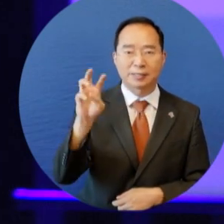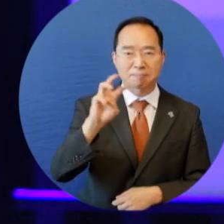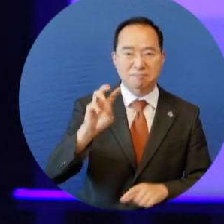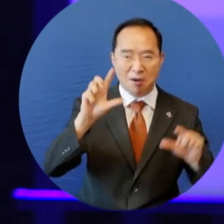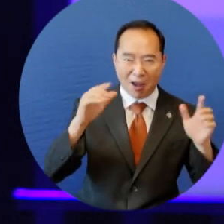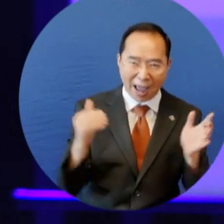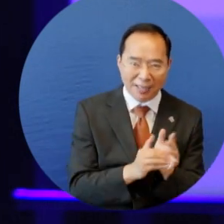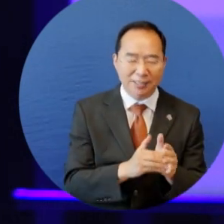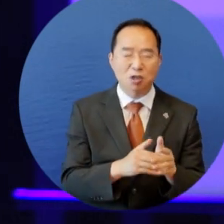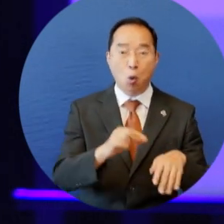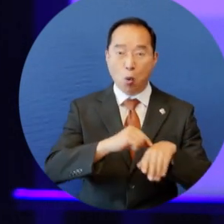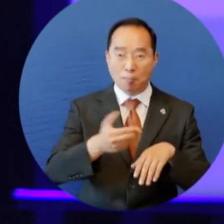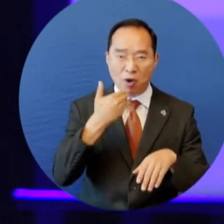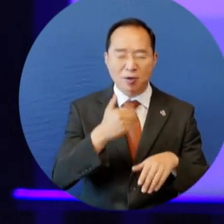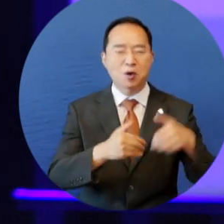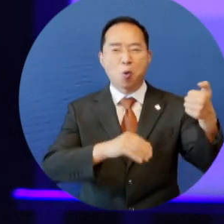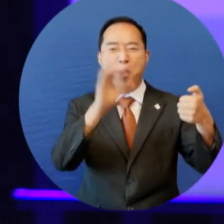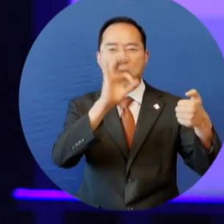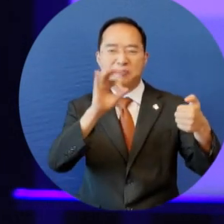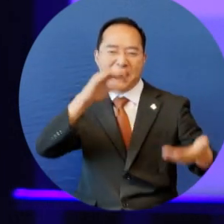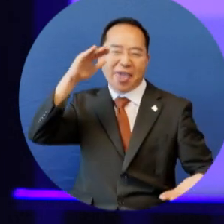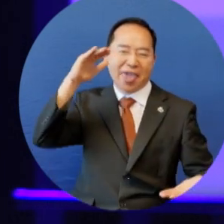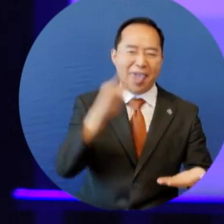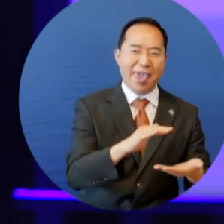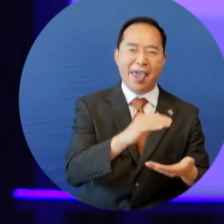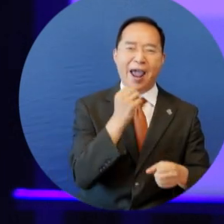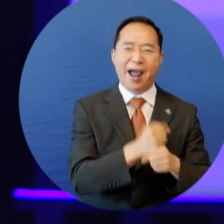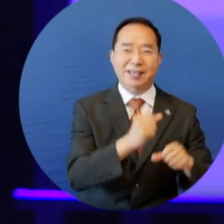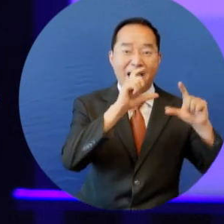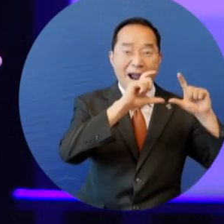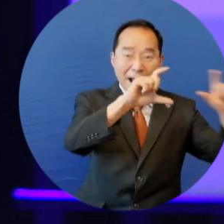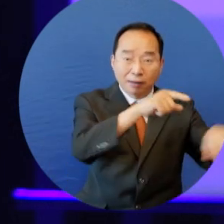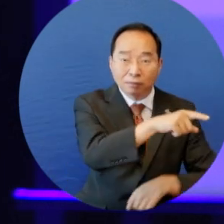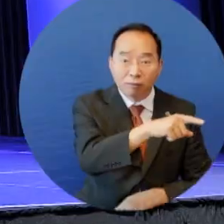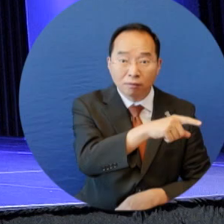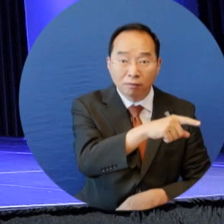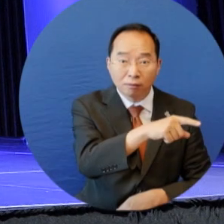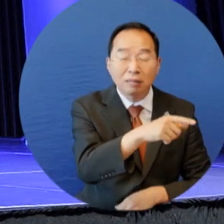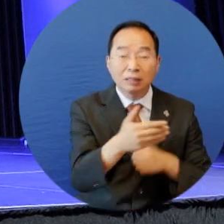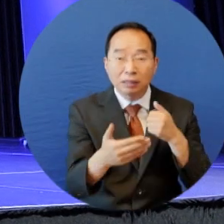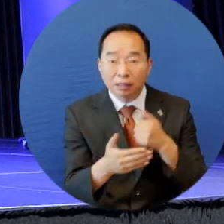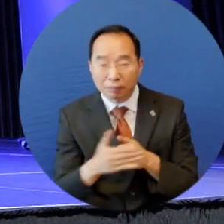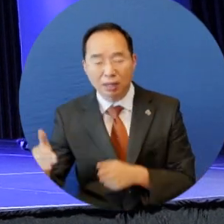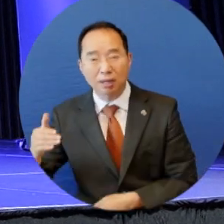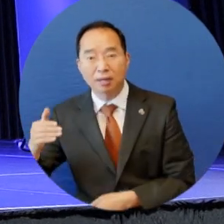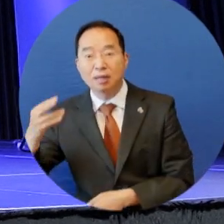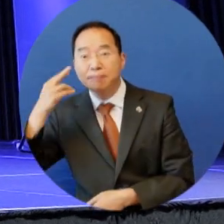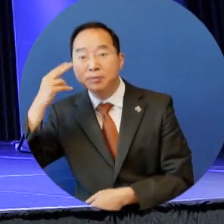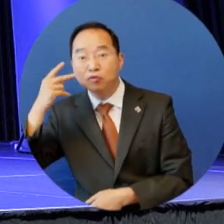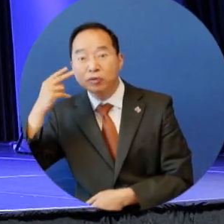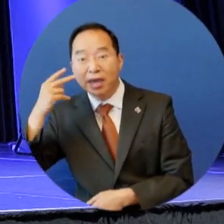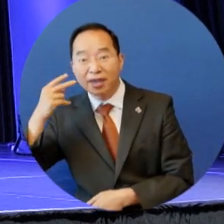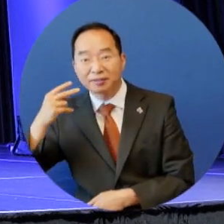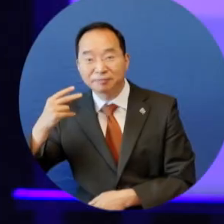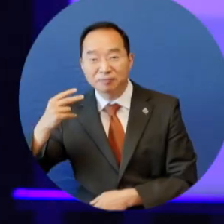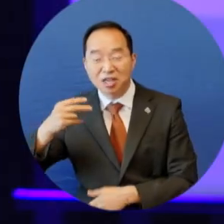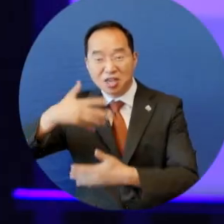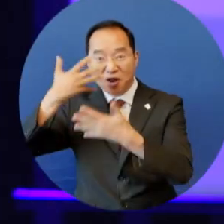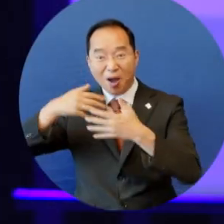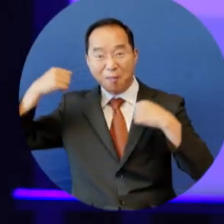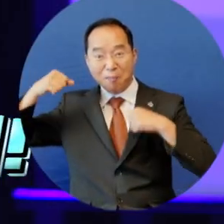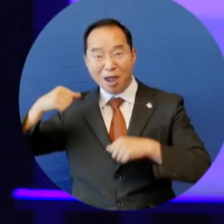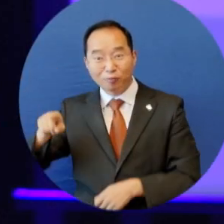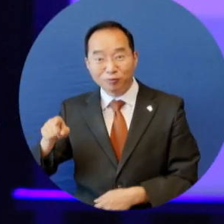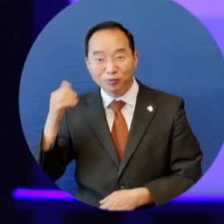2030년까지 육류 소비를 50% 감축하자는 정책을 내걸었습니다. 거기에 영향을 받은 헐리우드 스타가 있었는데요.